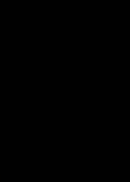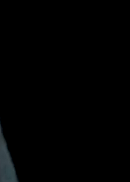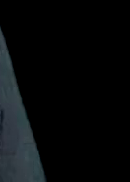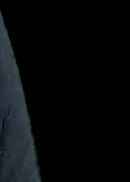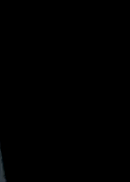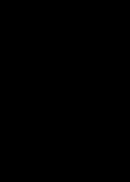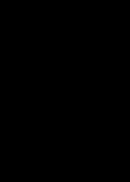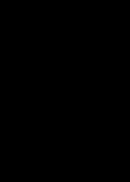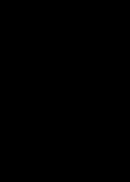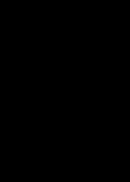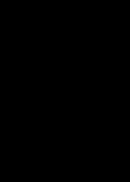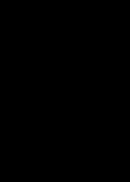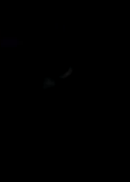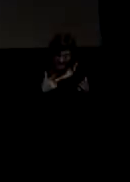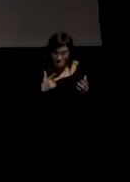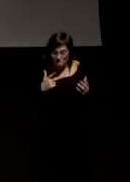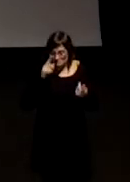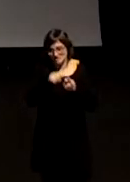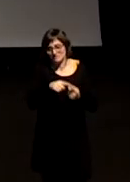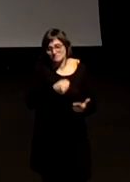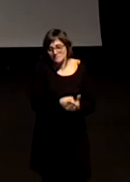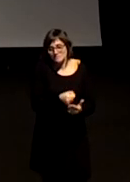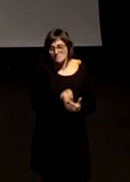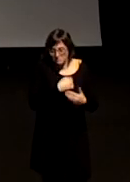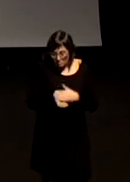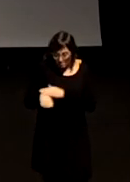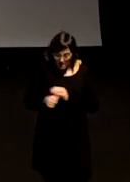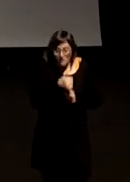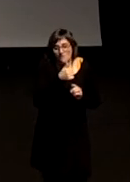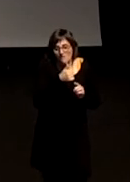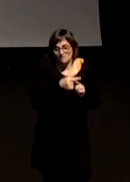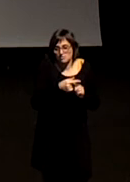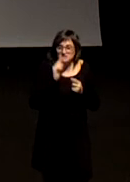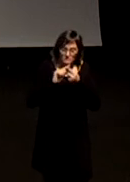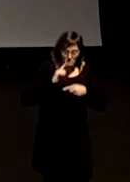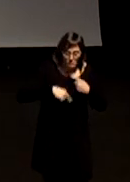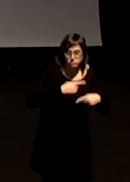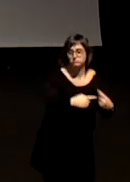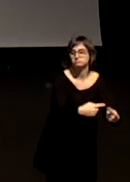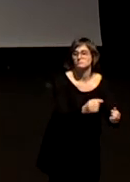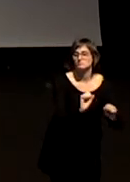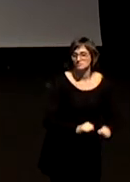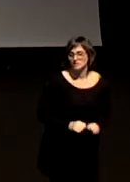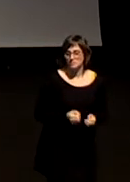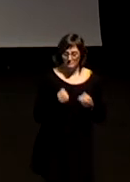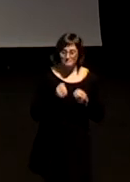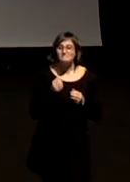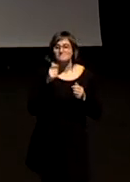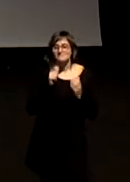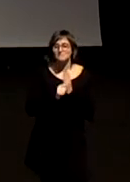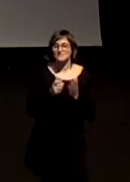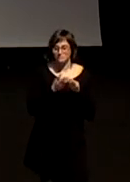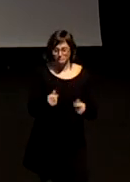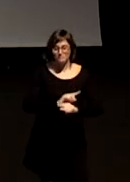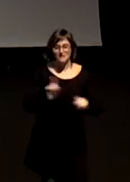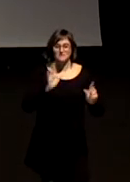tout est fait pour que on produise et quand perpétuer l'espèce voilà pourquoi les la pente et